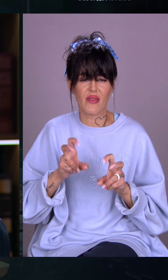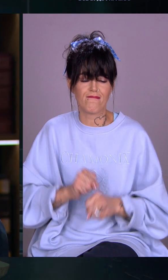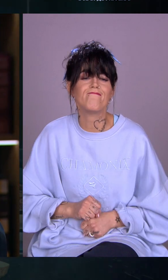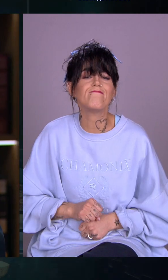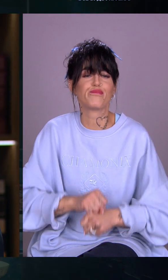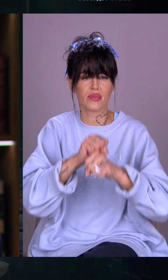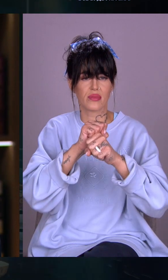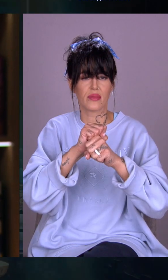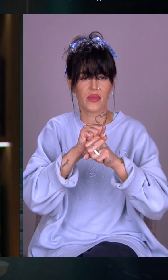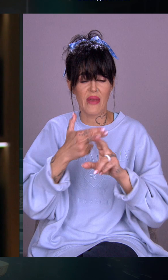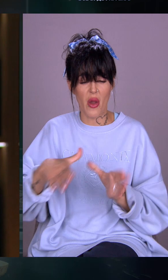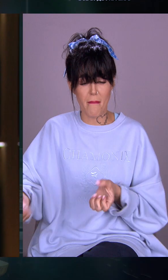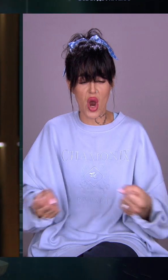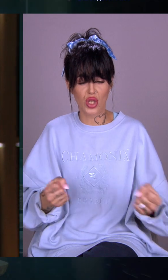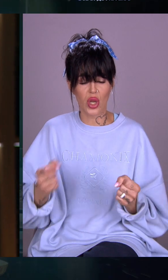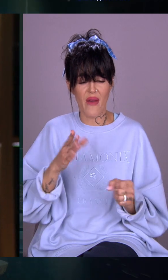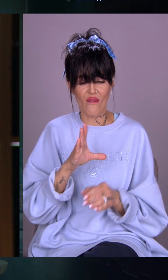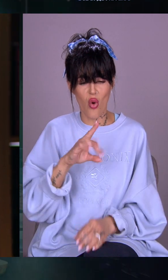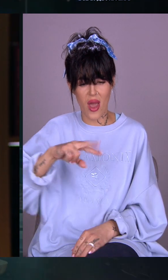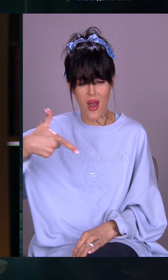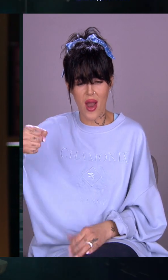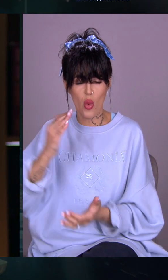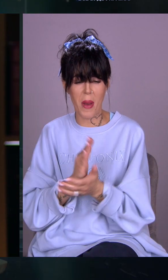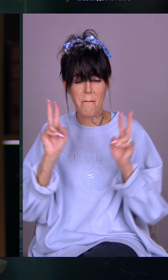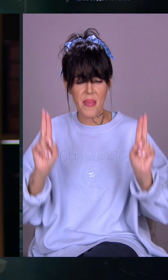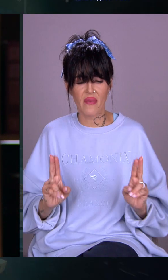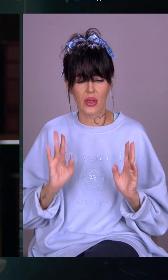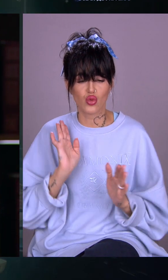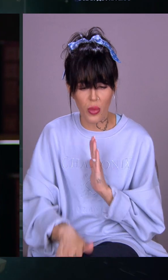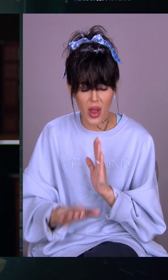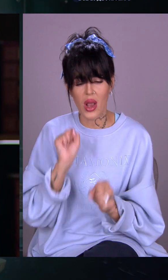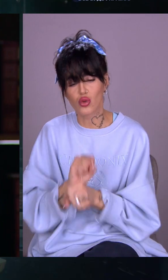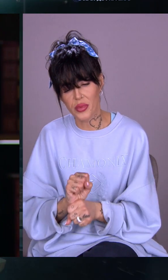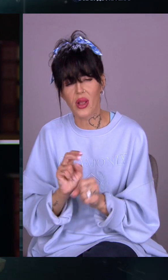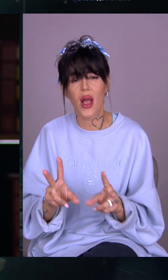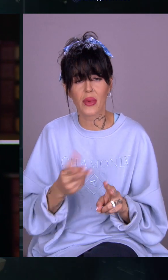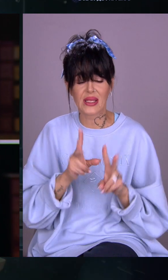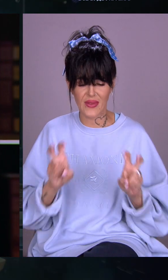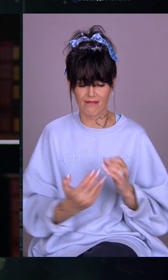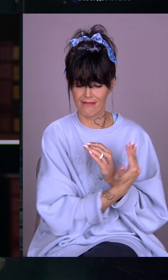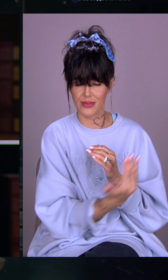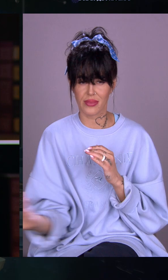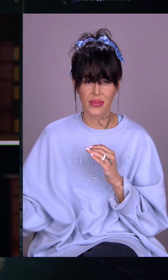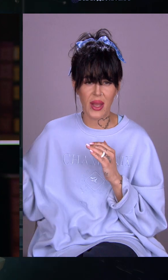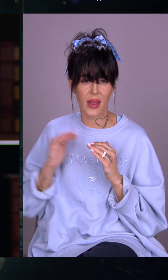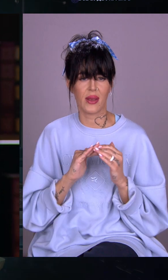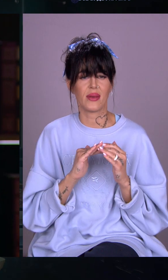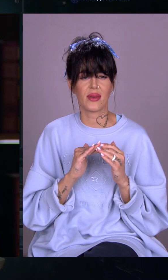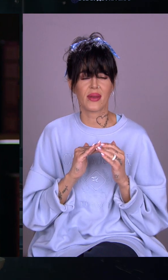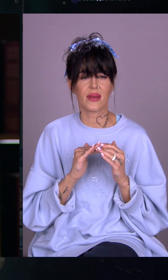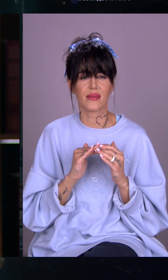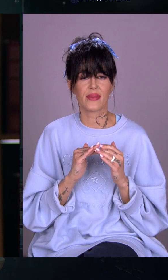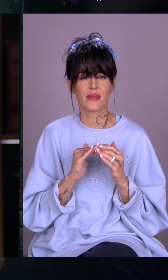проблеми. Як розігнати, як зупинити. От у нас тепер проблеми, як нас зупинити. Мені здається, поки ми не дійдемо до кордону з цими, як